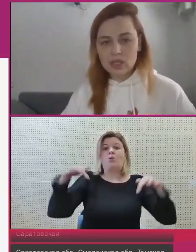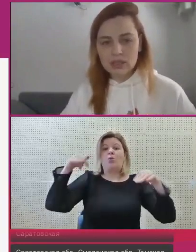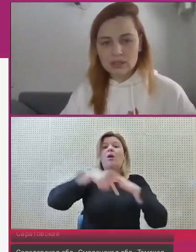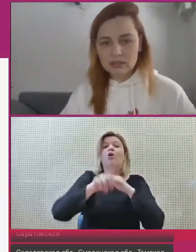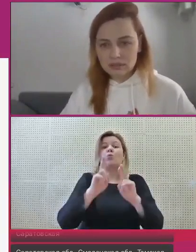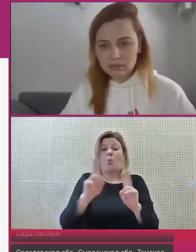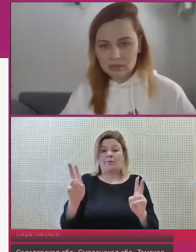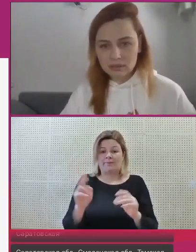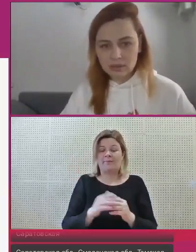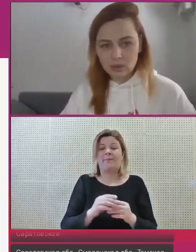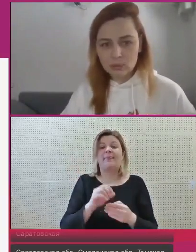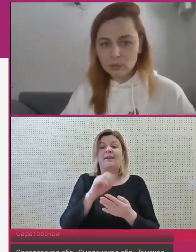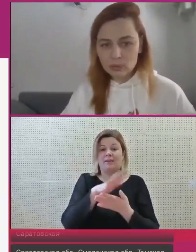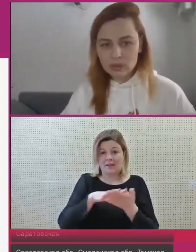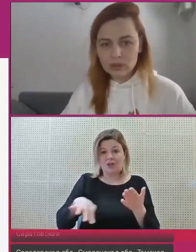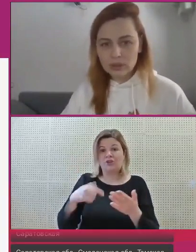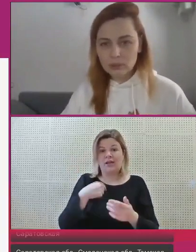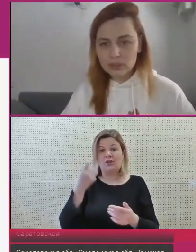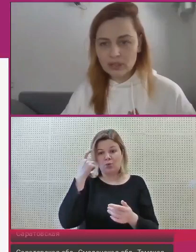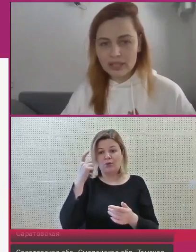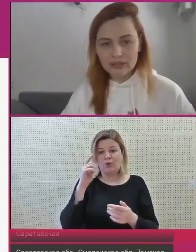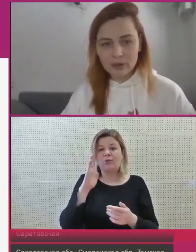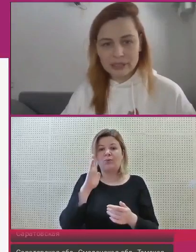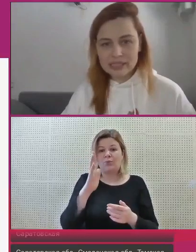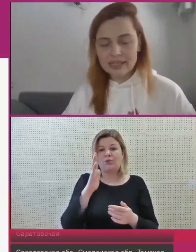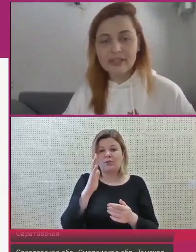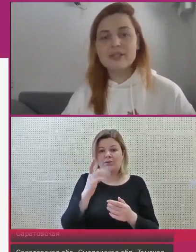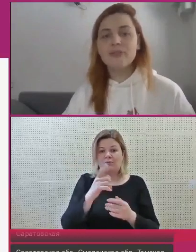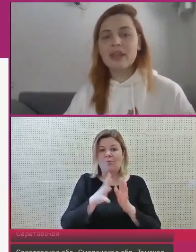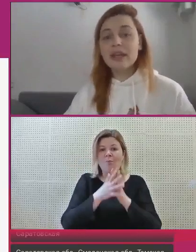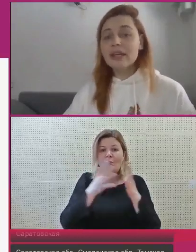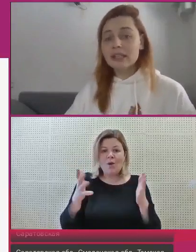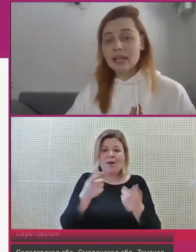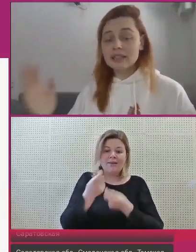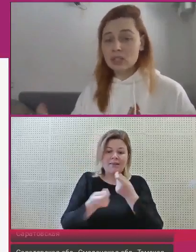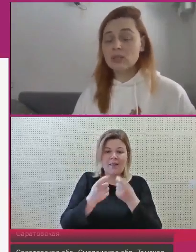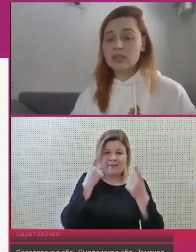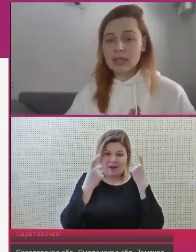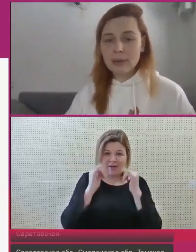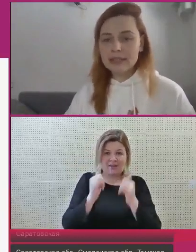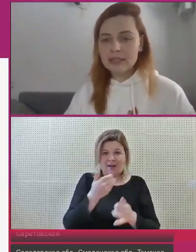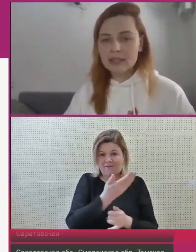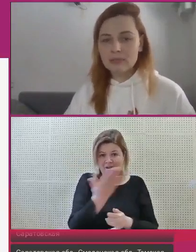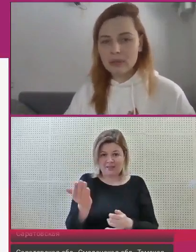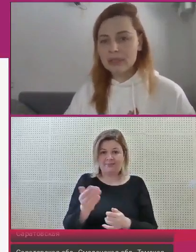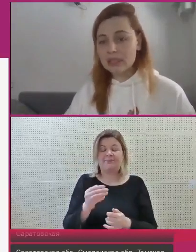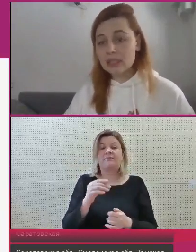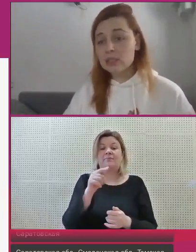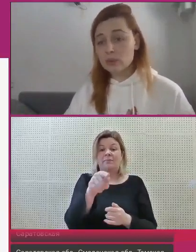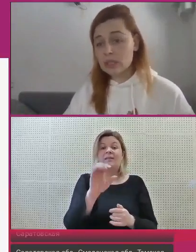и дальше, думаю, будет подетальнее информация для вас. Итак, значит, с командой